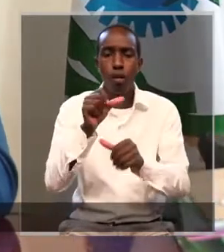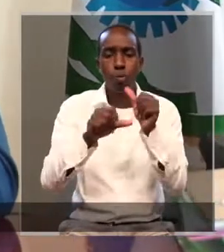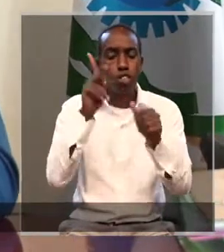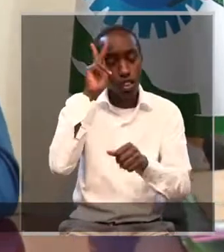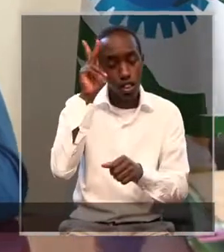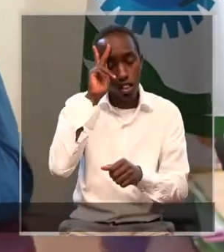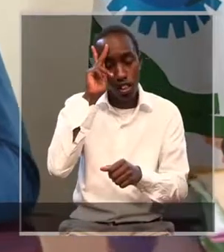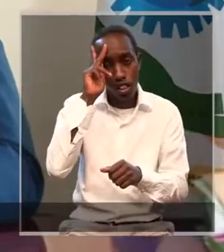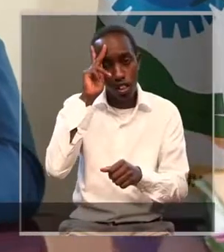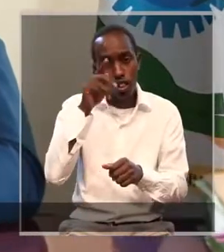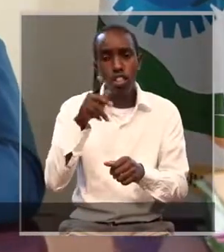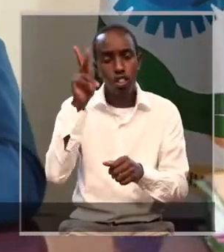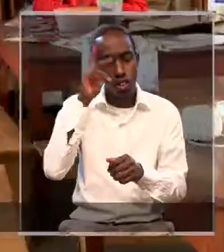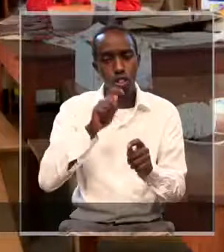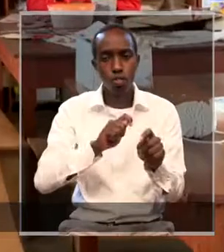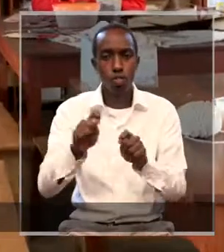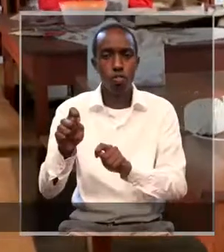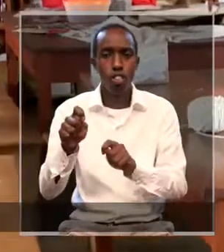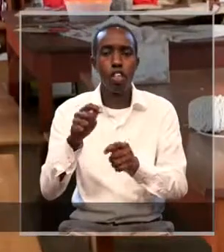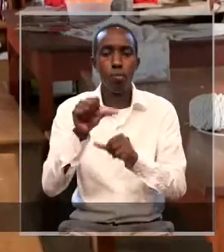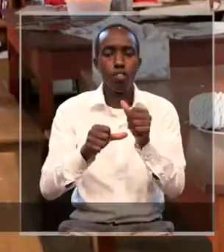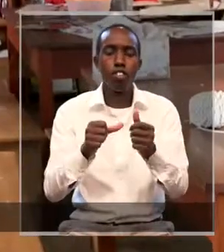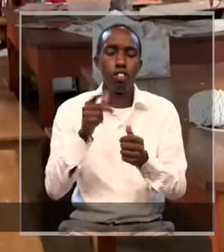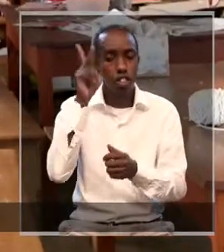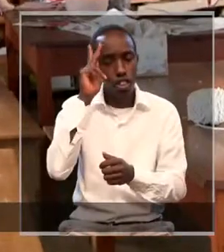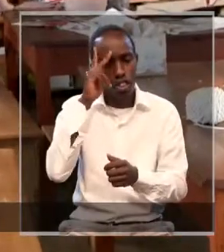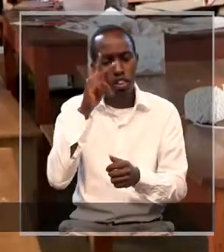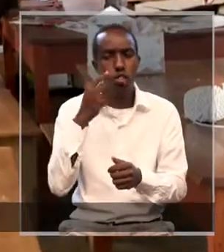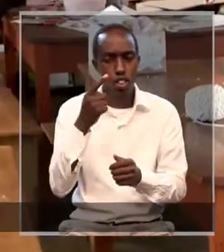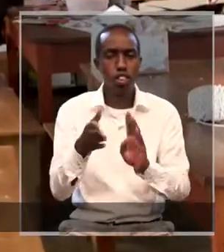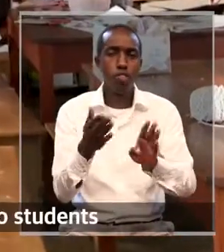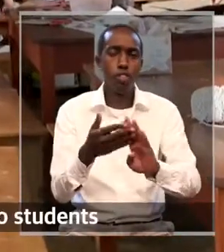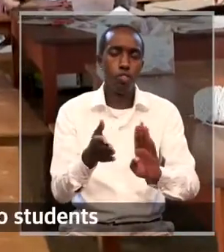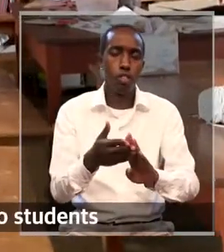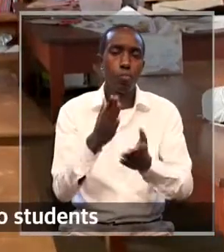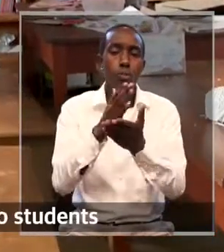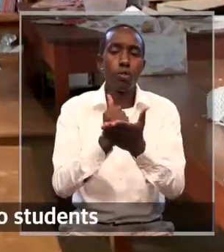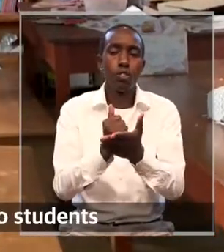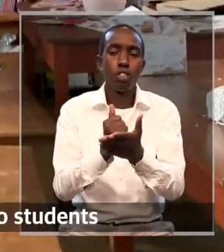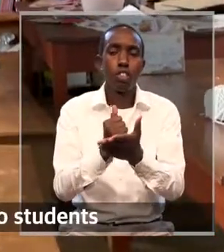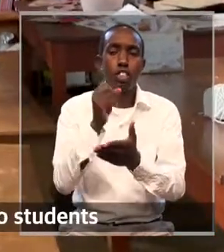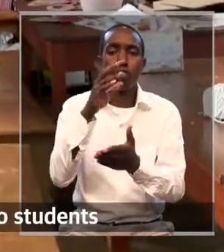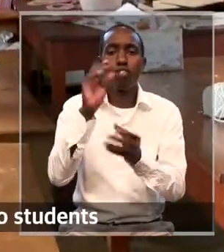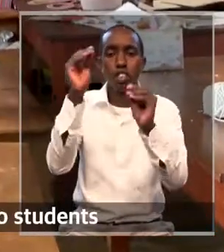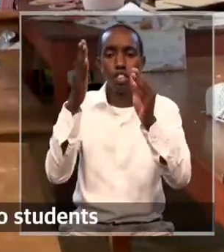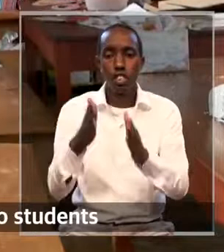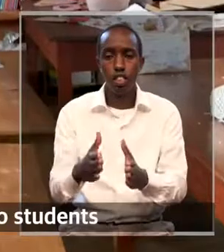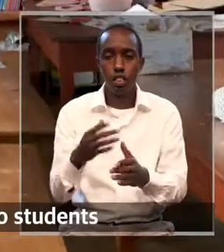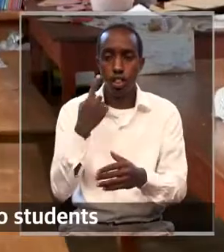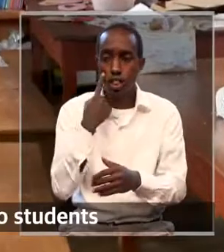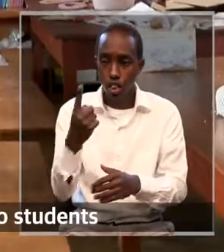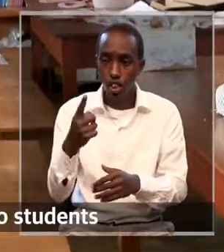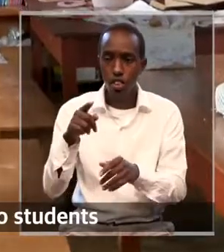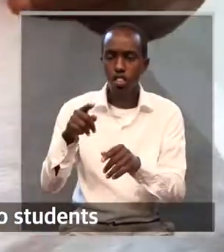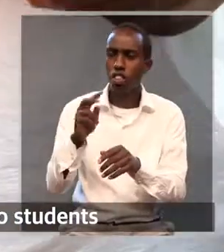y'ubumenyi iyo knowledge transfer y'ubumenyi iragenda yihuta kuko iyo umwarimu bamubonye